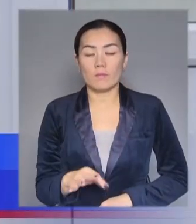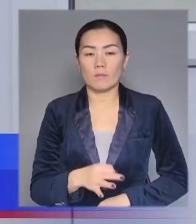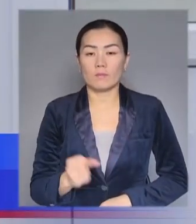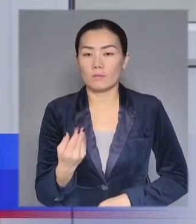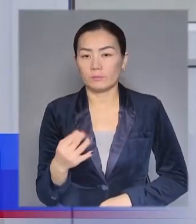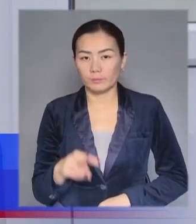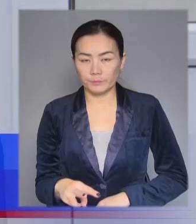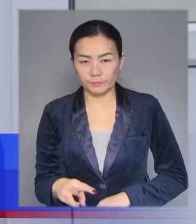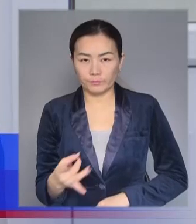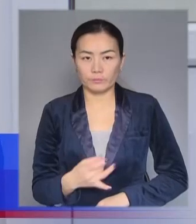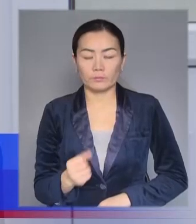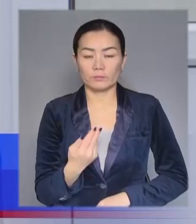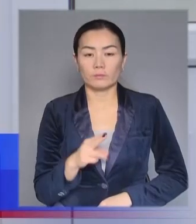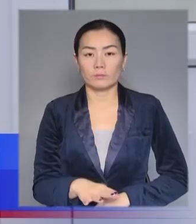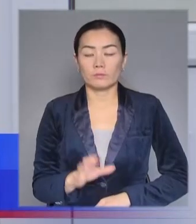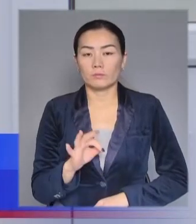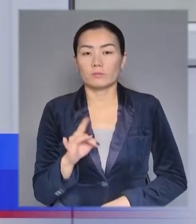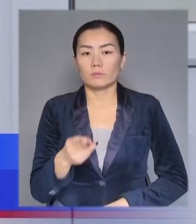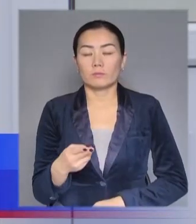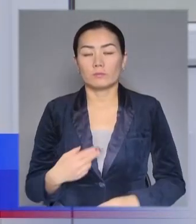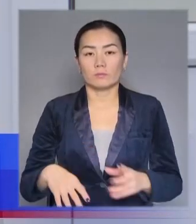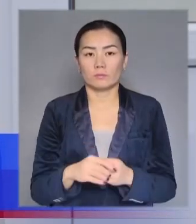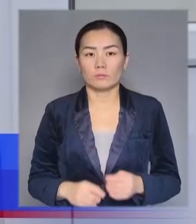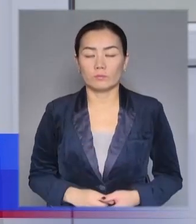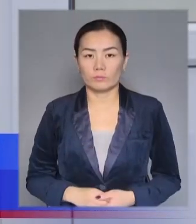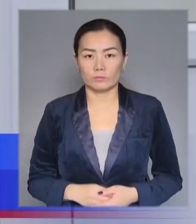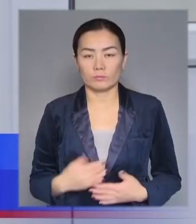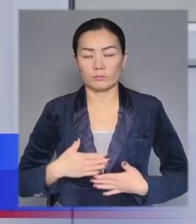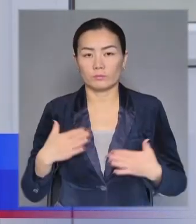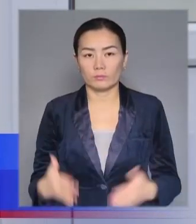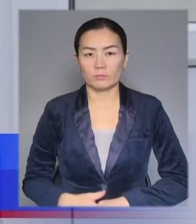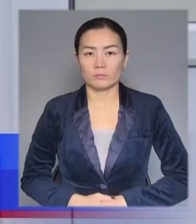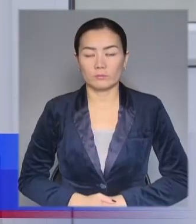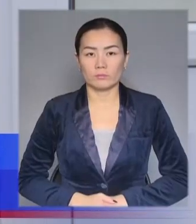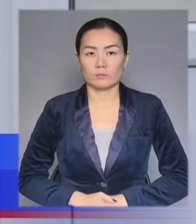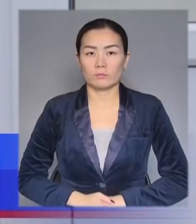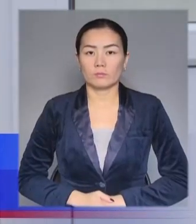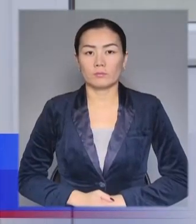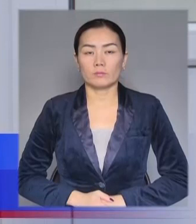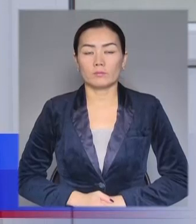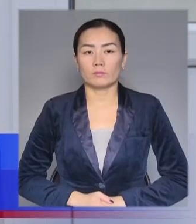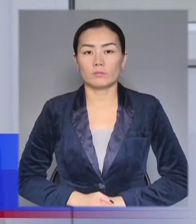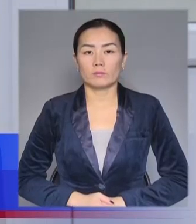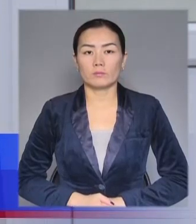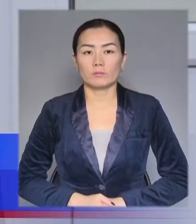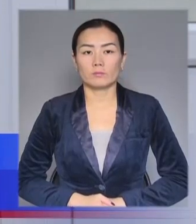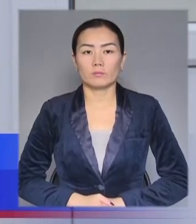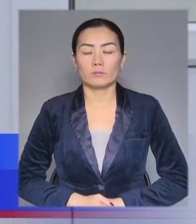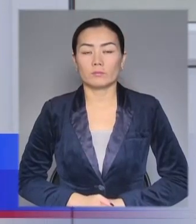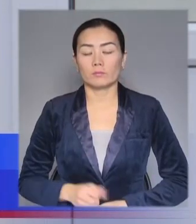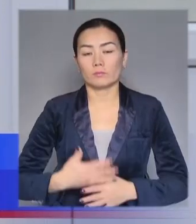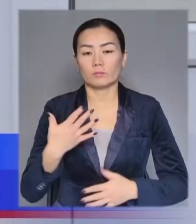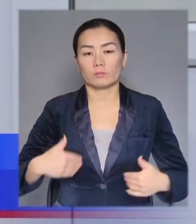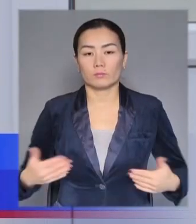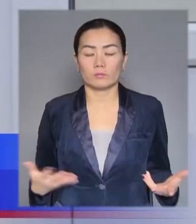облыс әкімдігіне, облыс әкімі Серік Жамбылына үлкен алғыстарымызды біз жеткізіп жатырмыз. Ал ғимарат